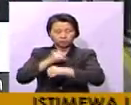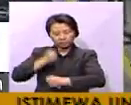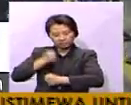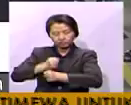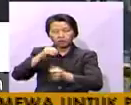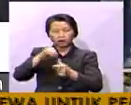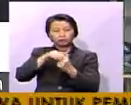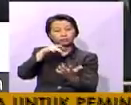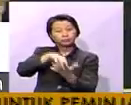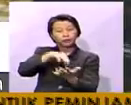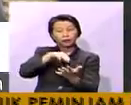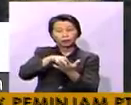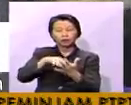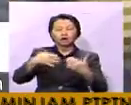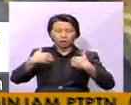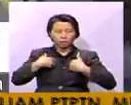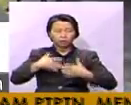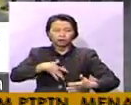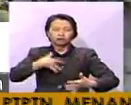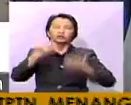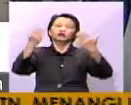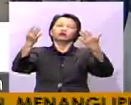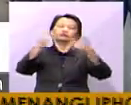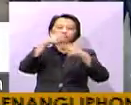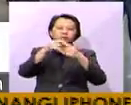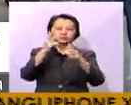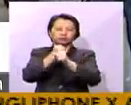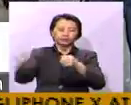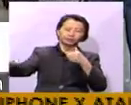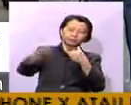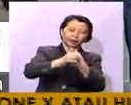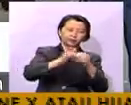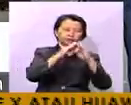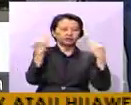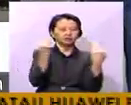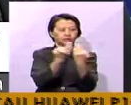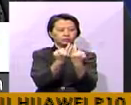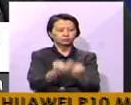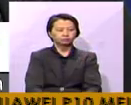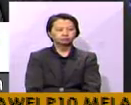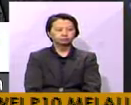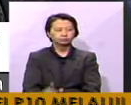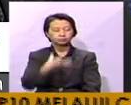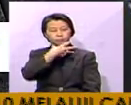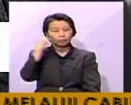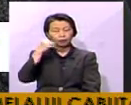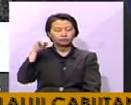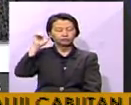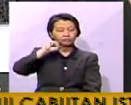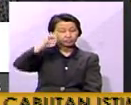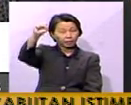atau pengajian, jelas terpancar rasa kesyukuran apabila dapat pulang ke pangkuan keluarga. Nak balik pergi